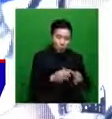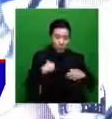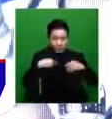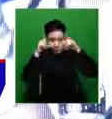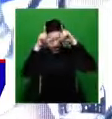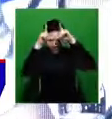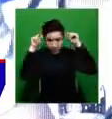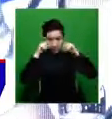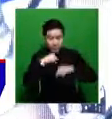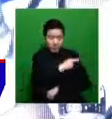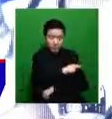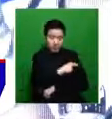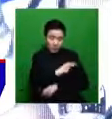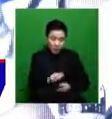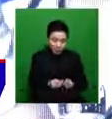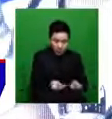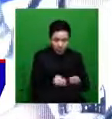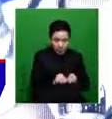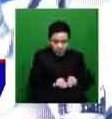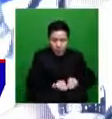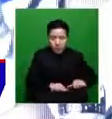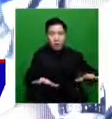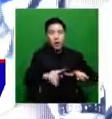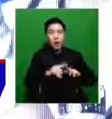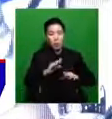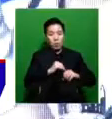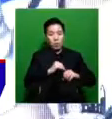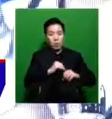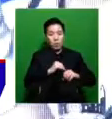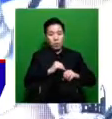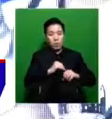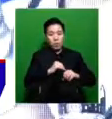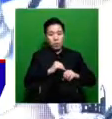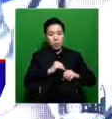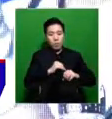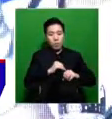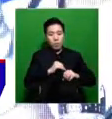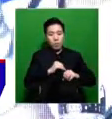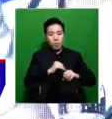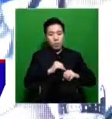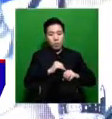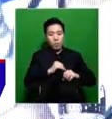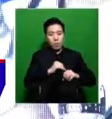าลได้ใช้เพื่อให้เกิดความปลอดภัยแก่พวกเขาเหล่านั้น